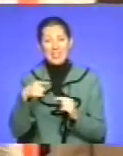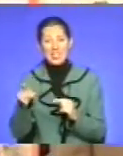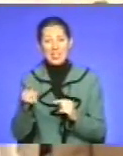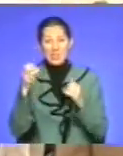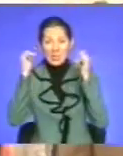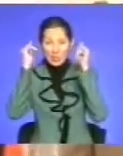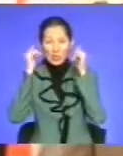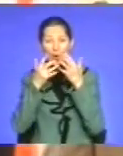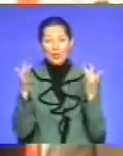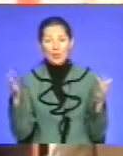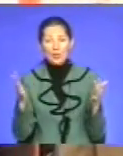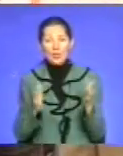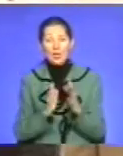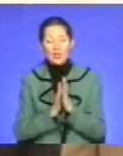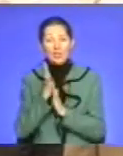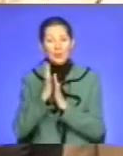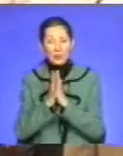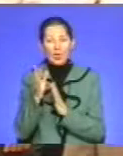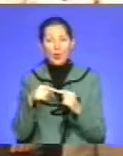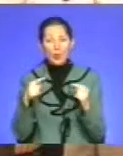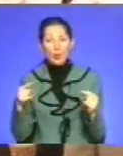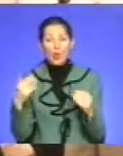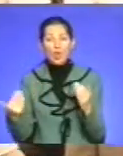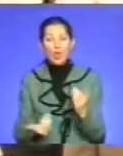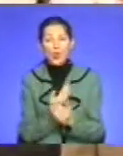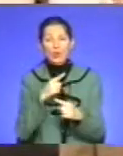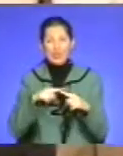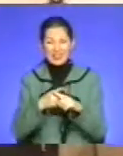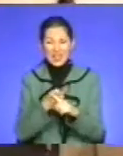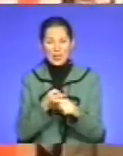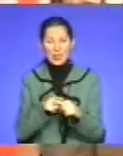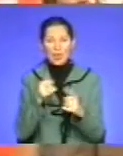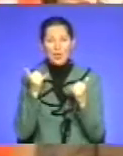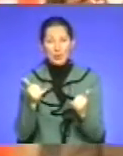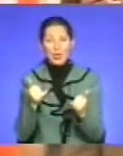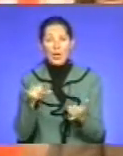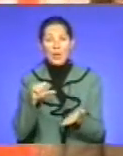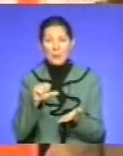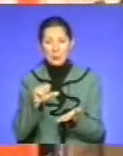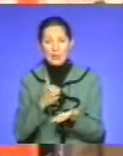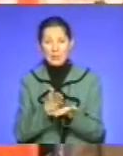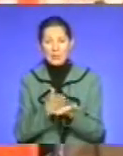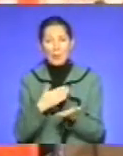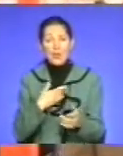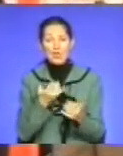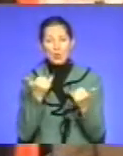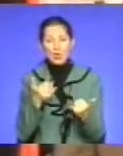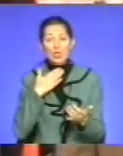сільськогосподарських культур, ту всю нову техніку, яка сьогодні представлена. Ми сьогодні задоволені те,